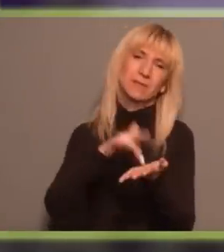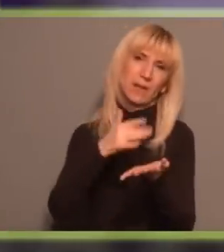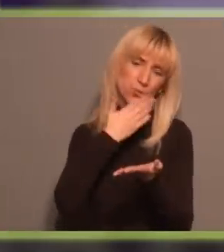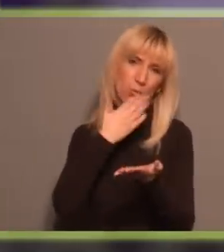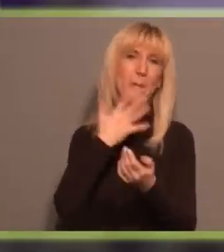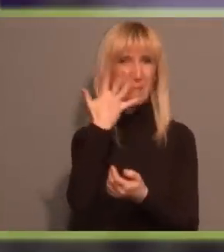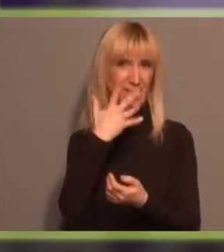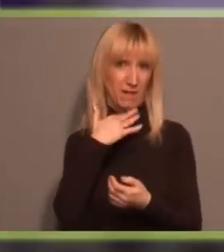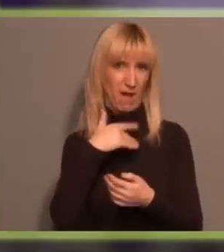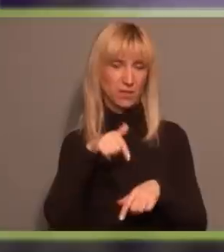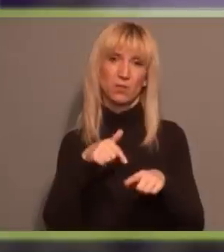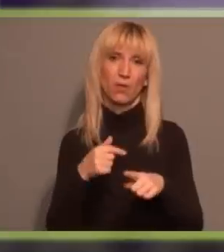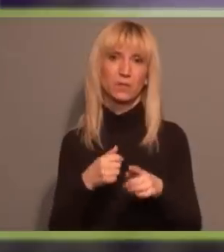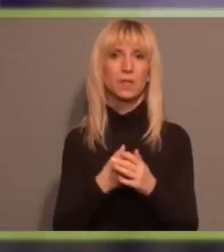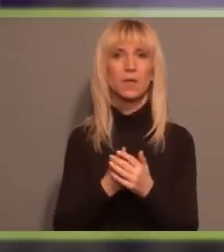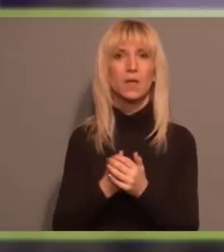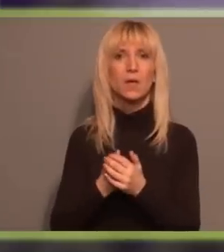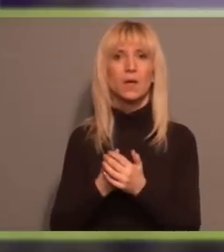od semestra.